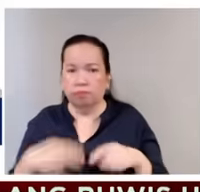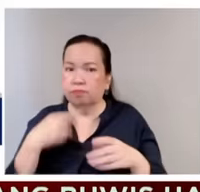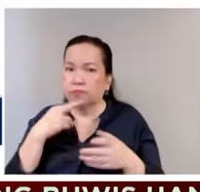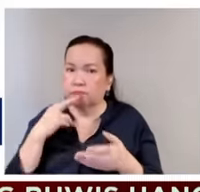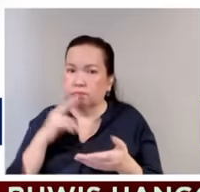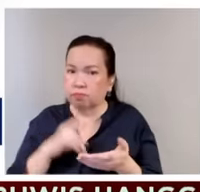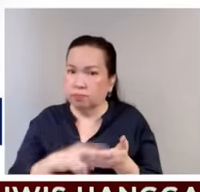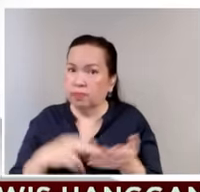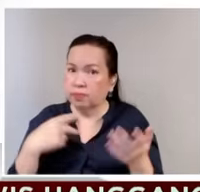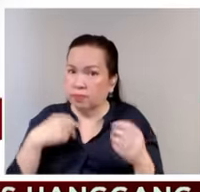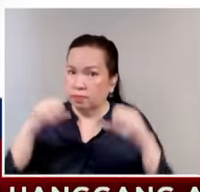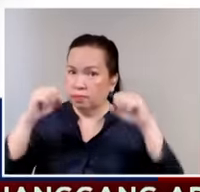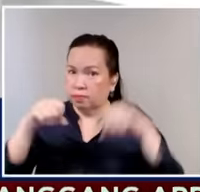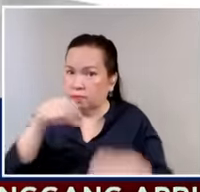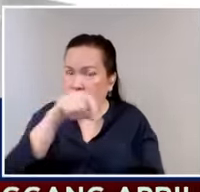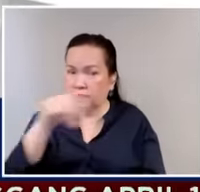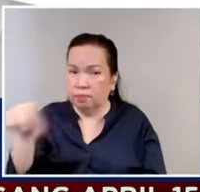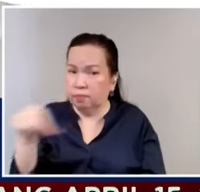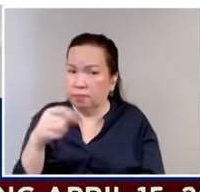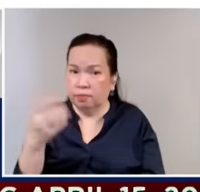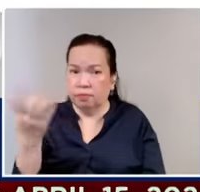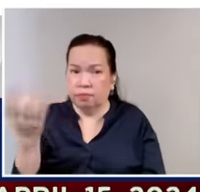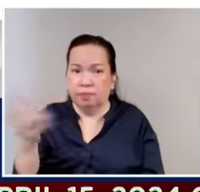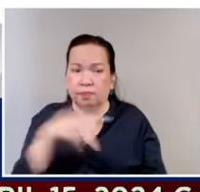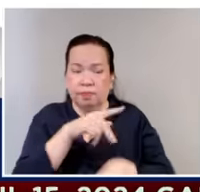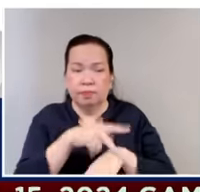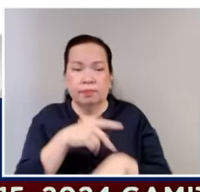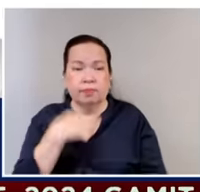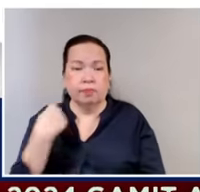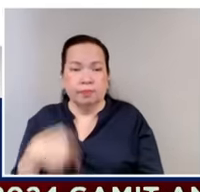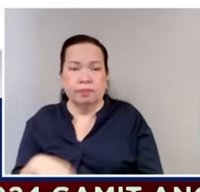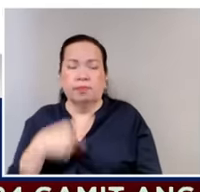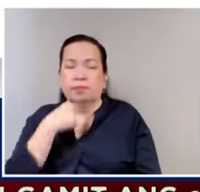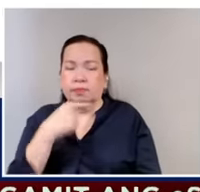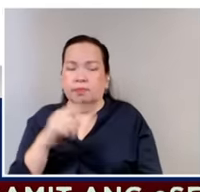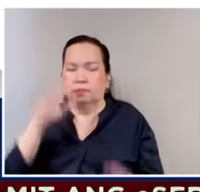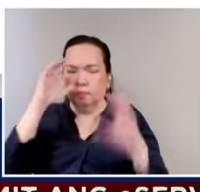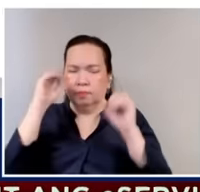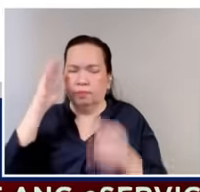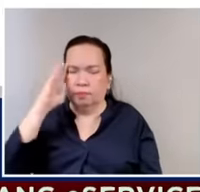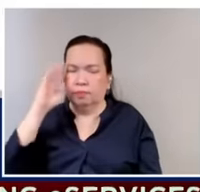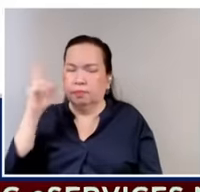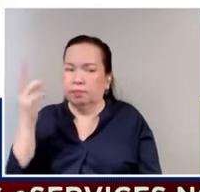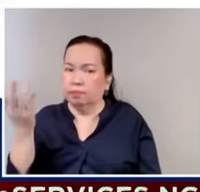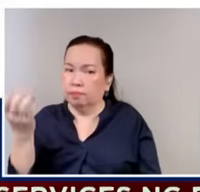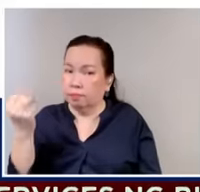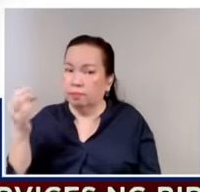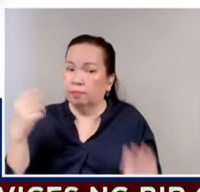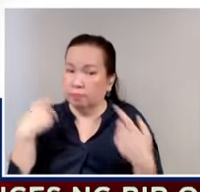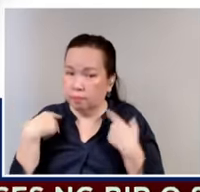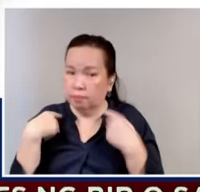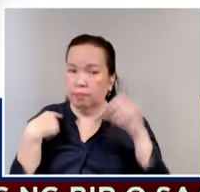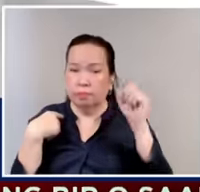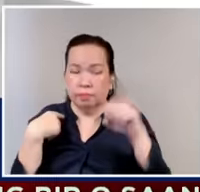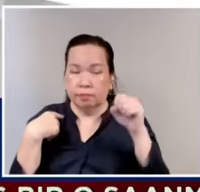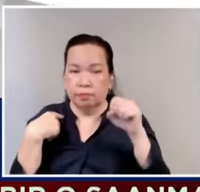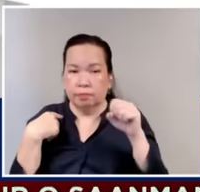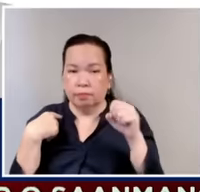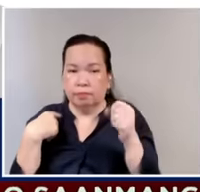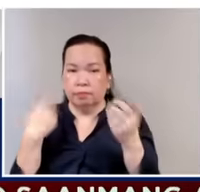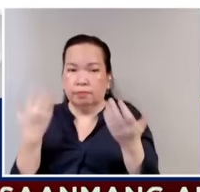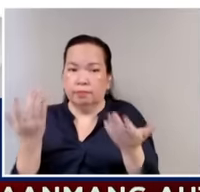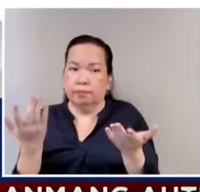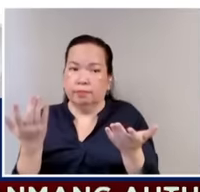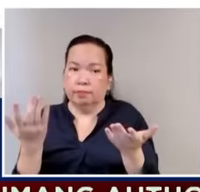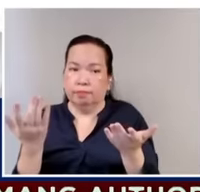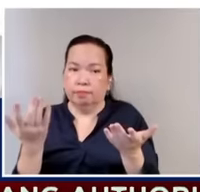was such an agreement. And as mentioned by President Bongbong Marcos himself, if ever there was one, he has